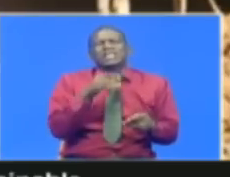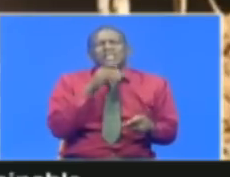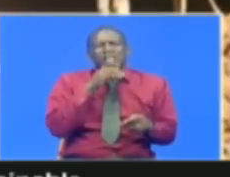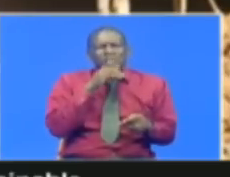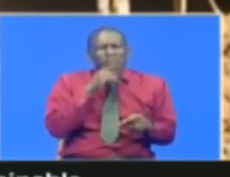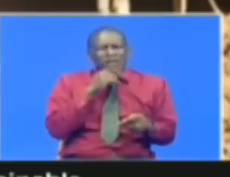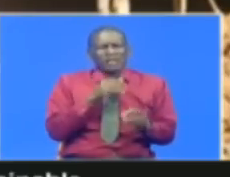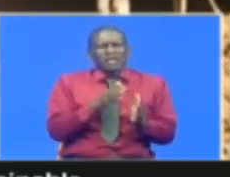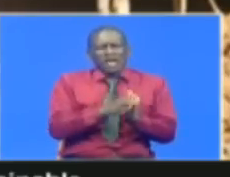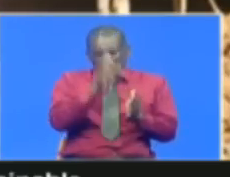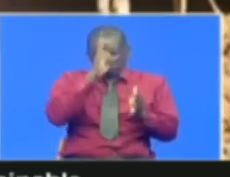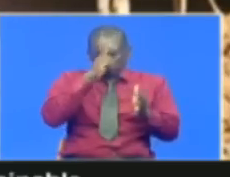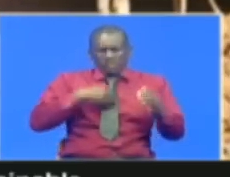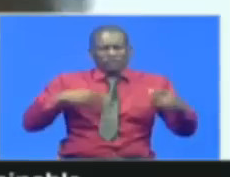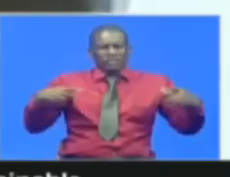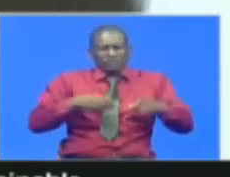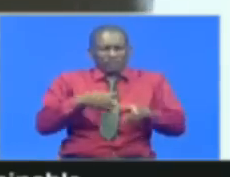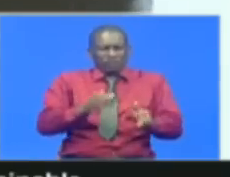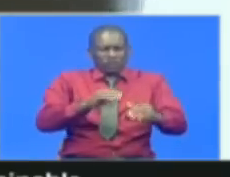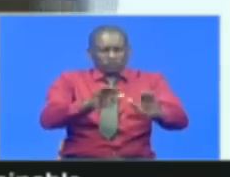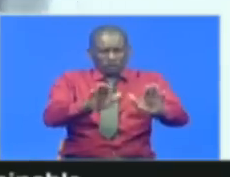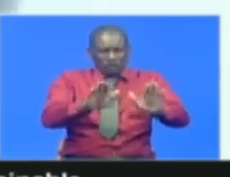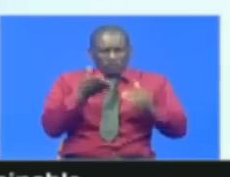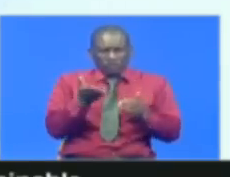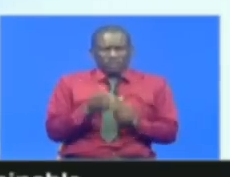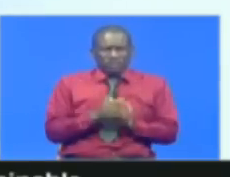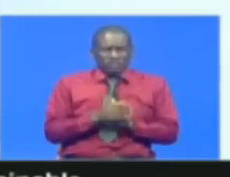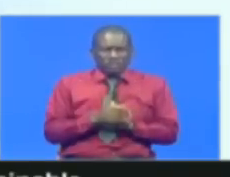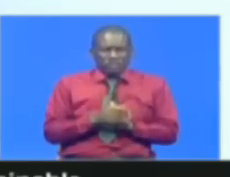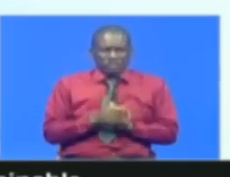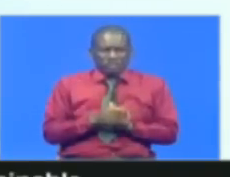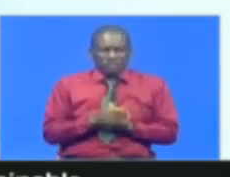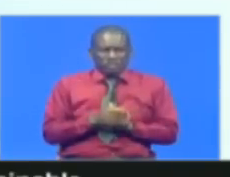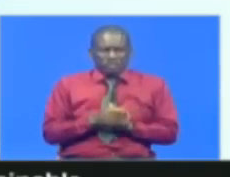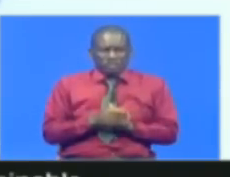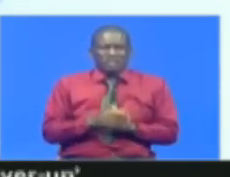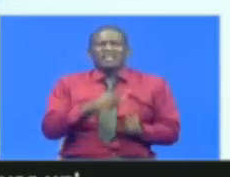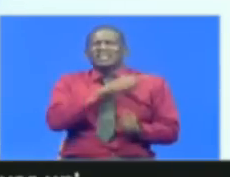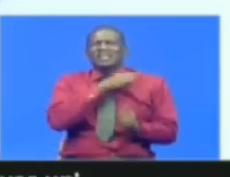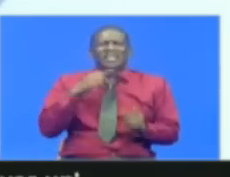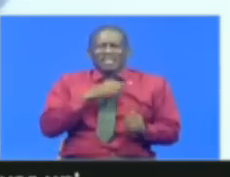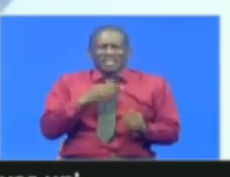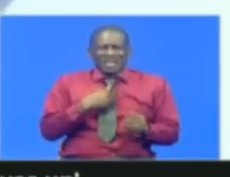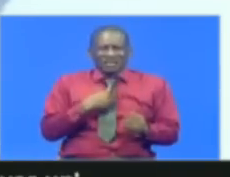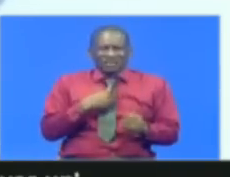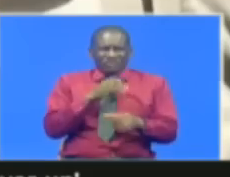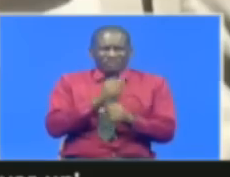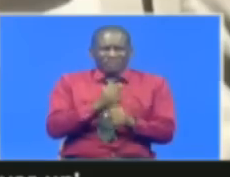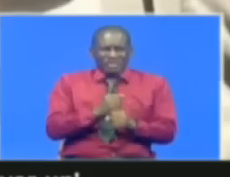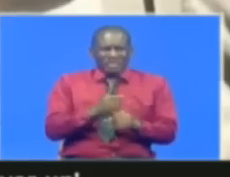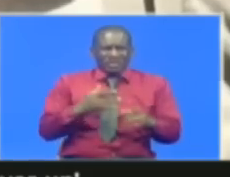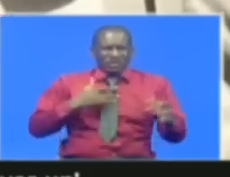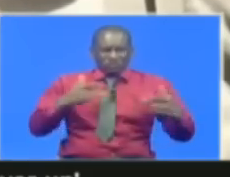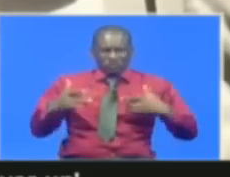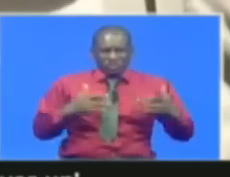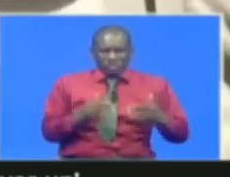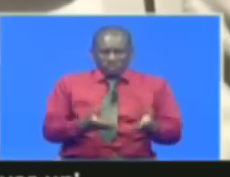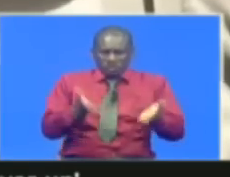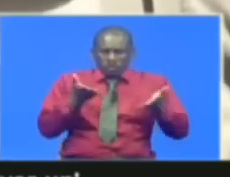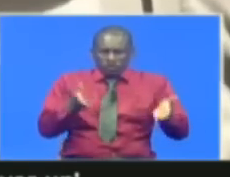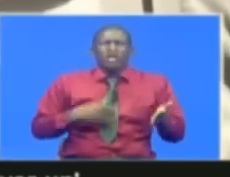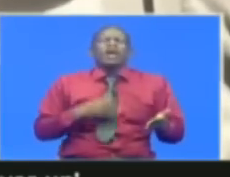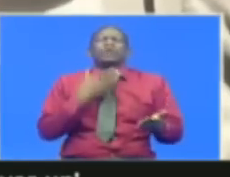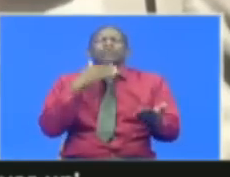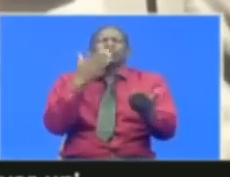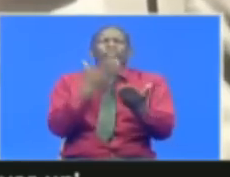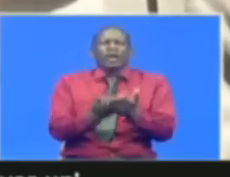njia nyingi ambazo wamesomea kuzuia. The spate of killings have ignited the chorus of concern. Leo nataka kushukuru maafisa